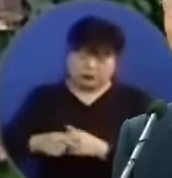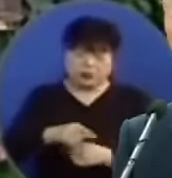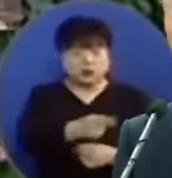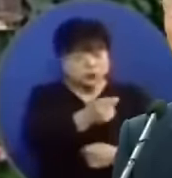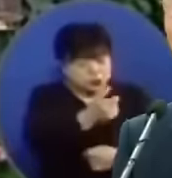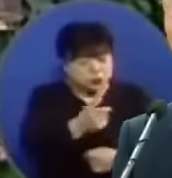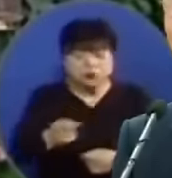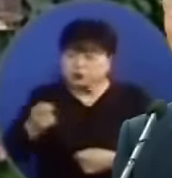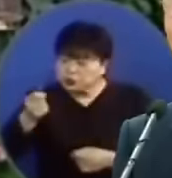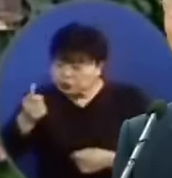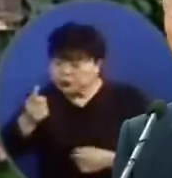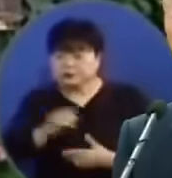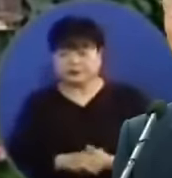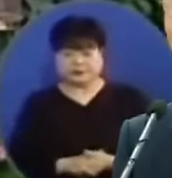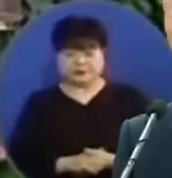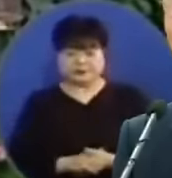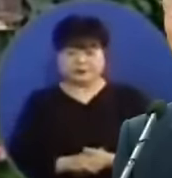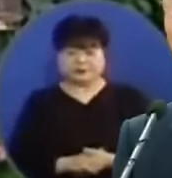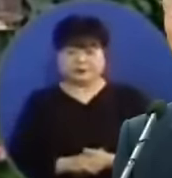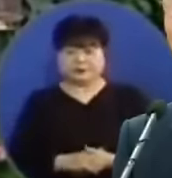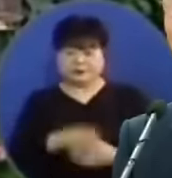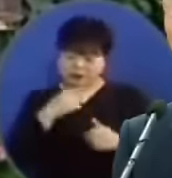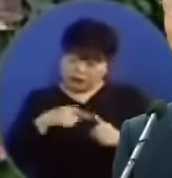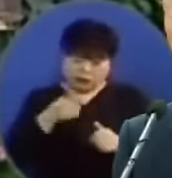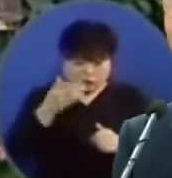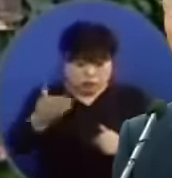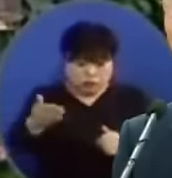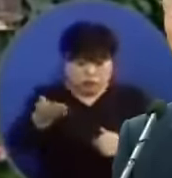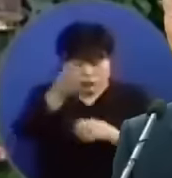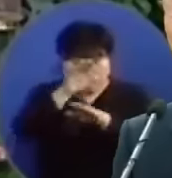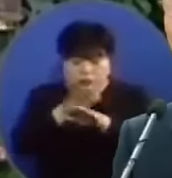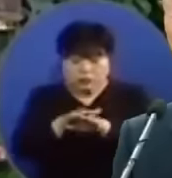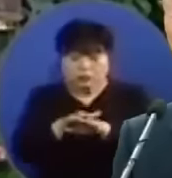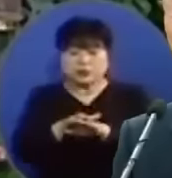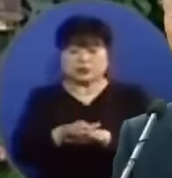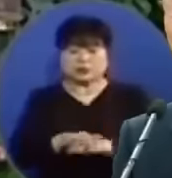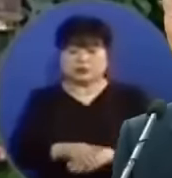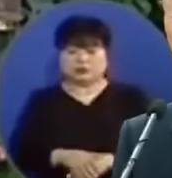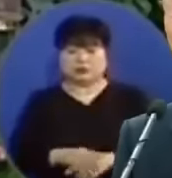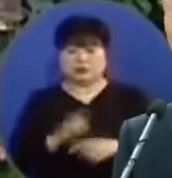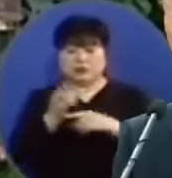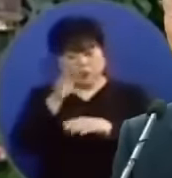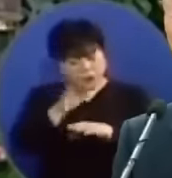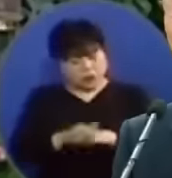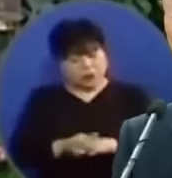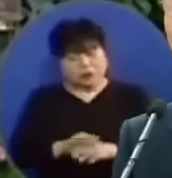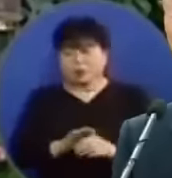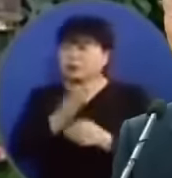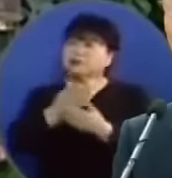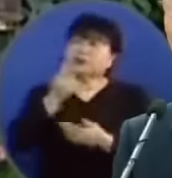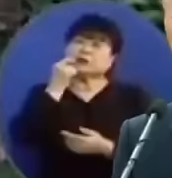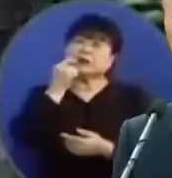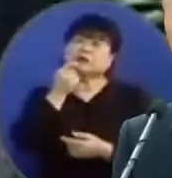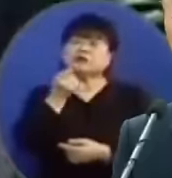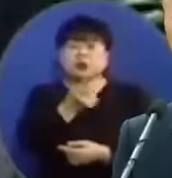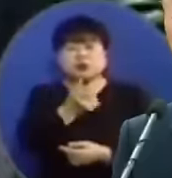조금 저기시도 조금 교훈을 떠하니까 교인들이 교회에 와서 위로를 받지 못해요. 교회에 와서 늘